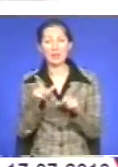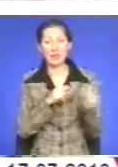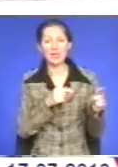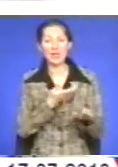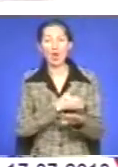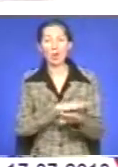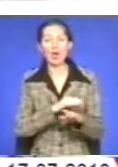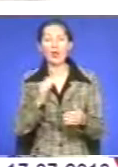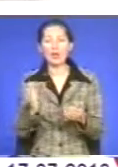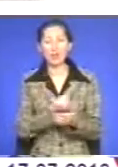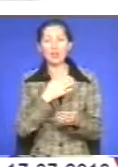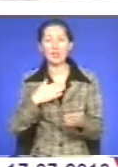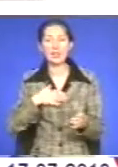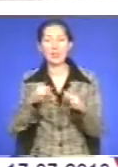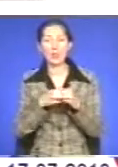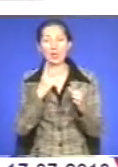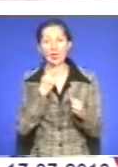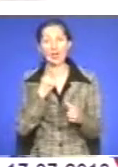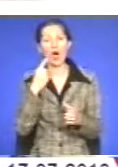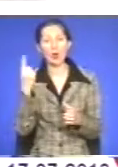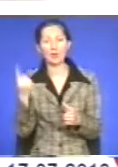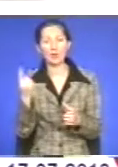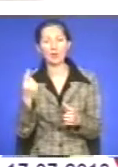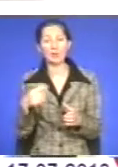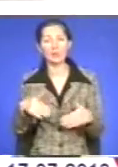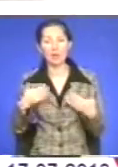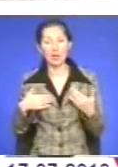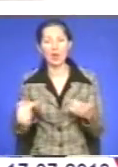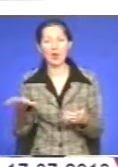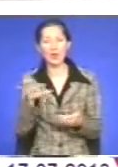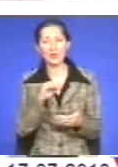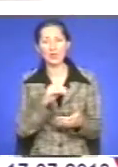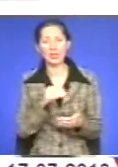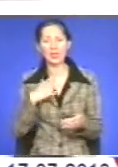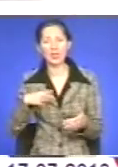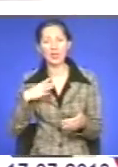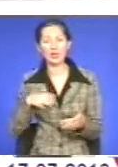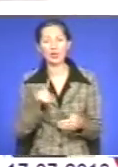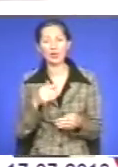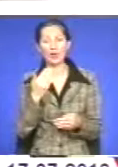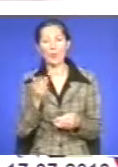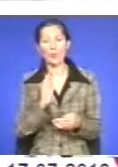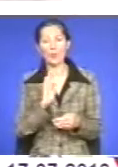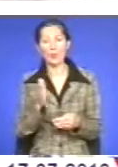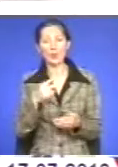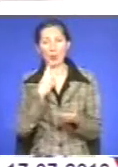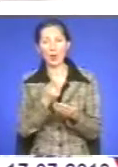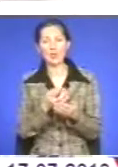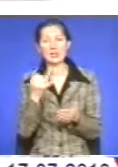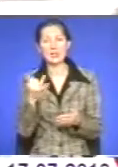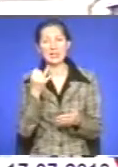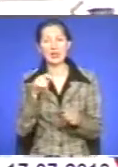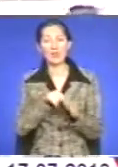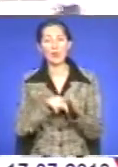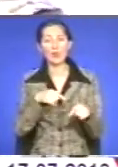Полтаві, яку виграла наша команда 2-1, з чим я теж вітаю всіх. І надію, що він буде показаний цікавий,